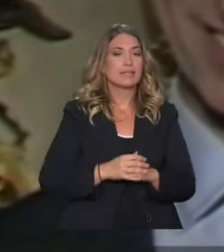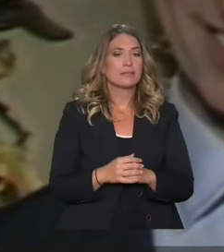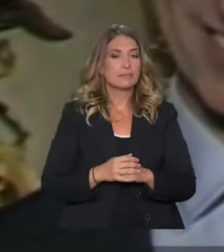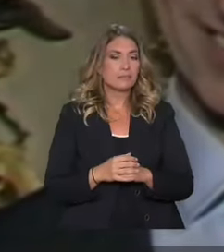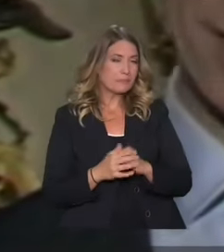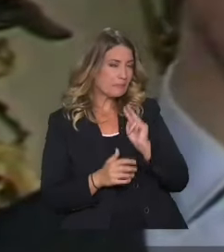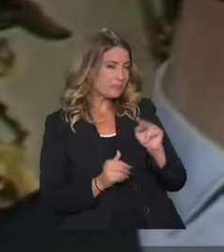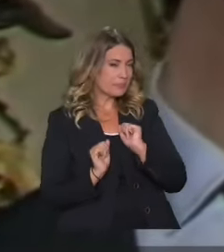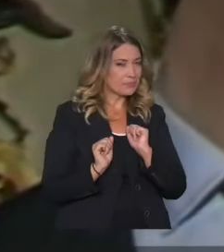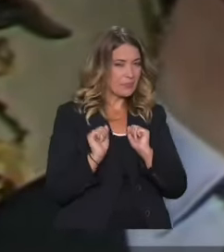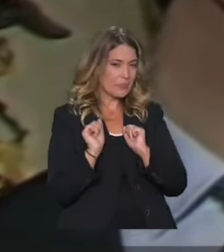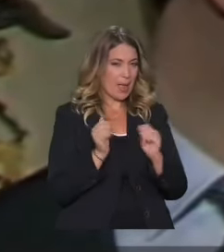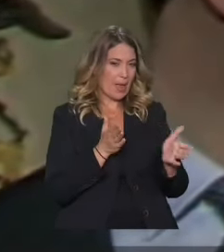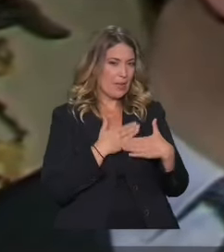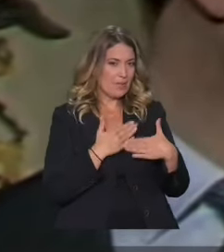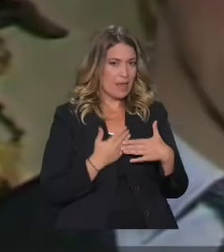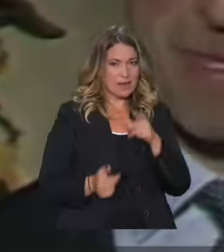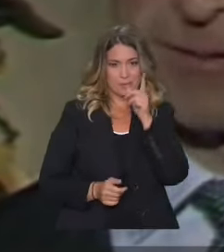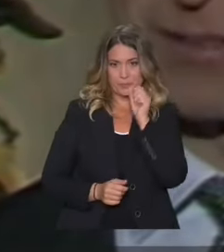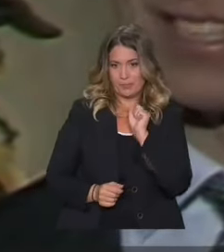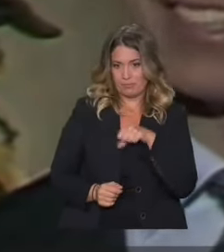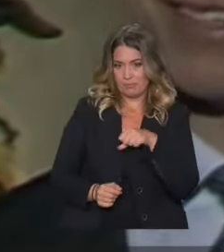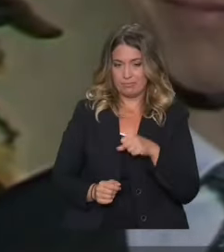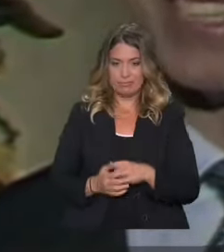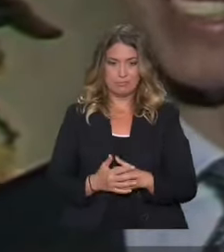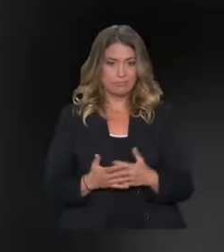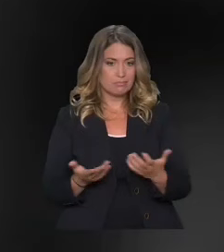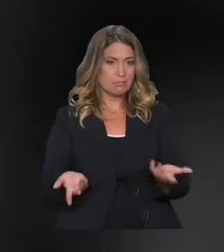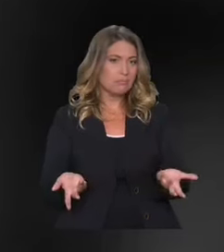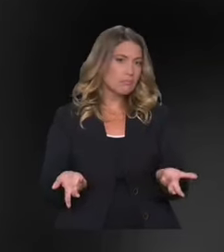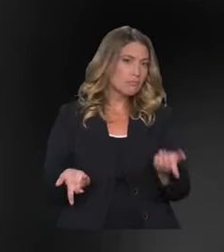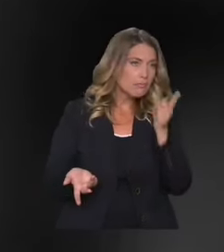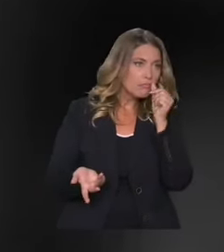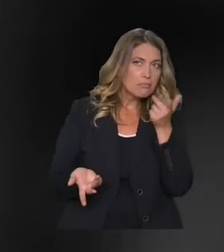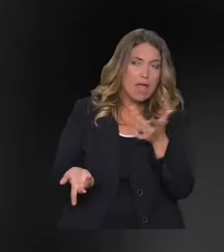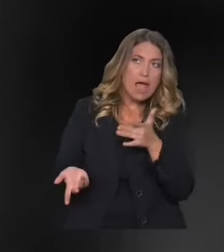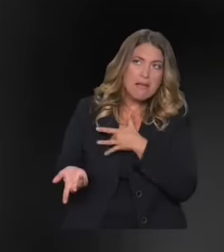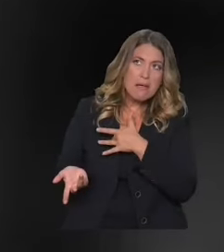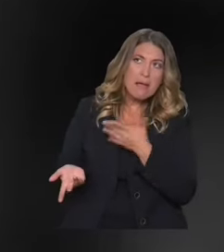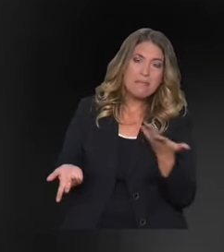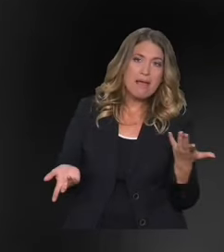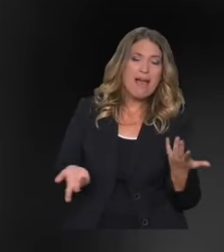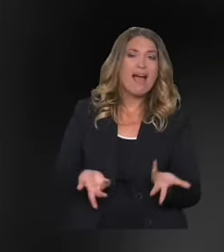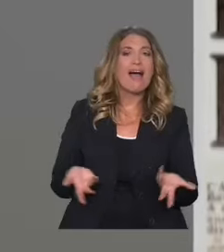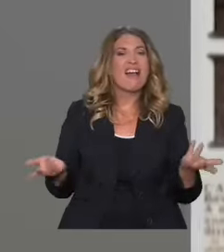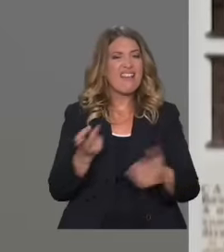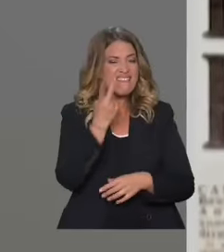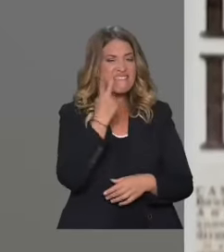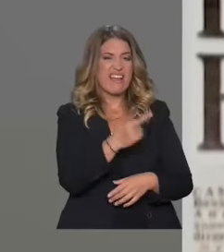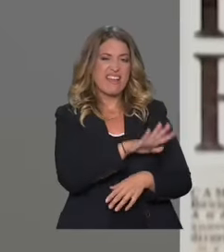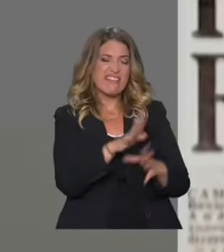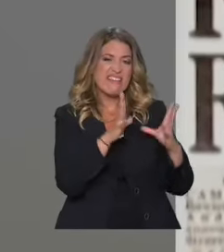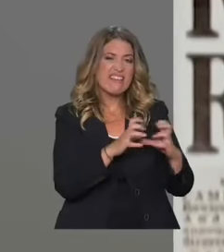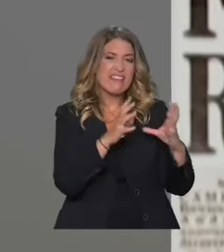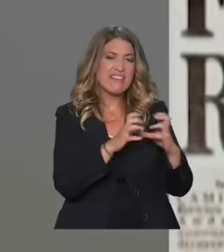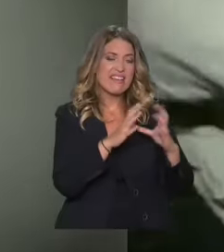love. Of course. Whatever in love means. Τα σύννεφα και στους δύο γάμους δεν άργησαν να φανούν. Η Καμίλα